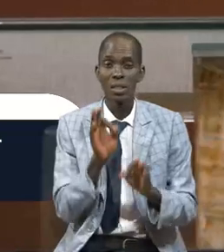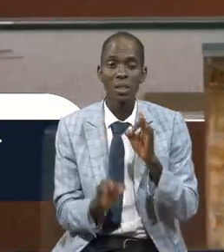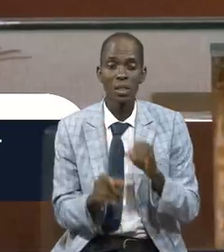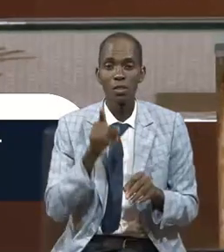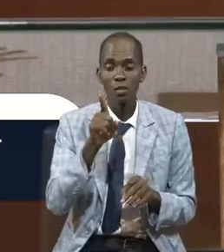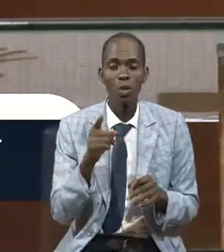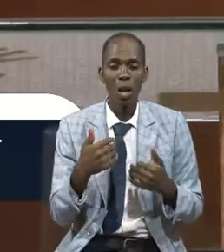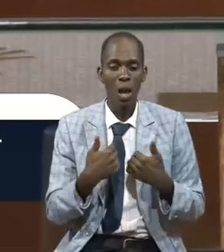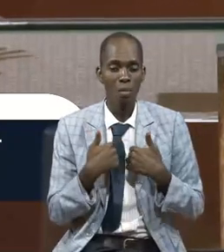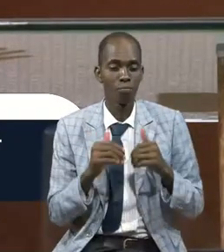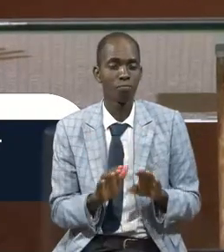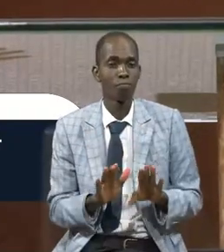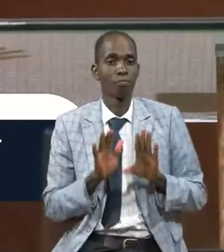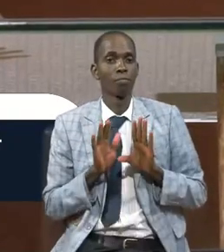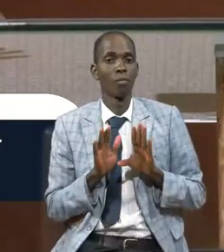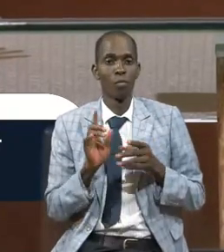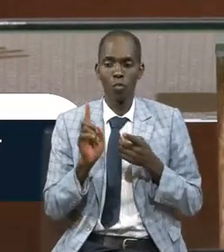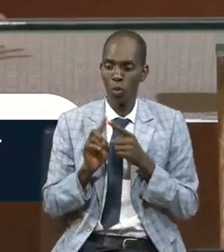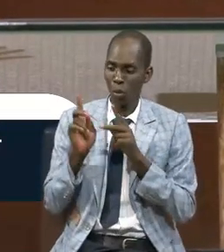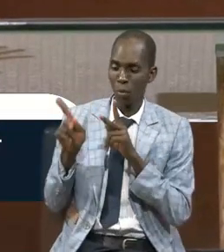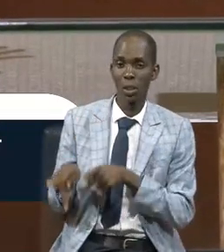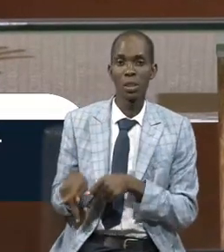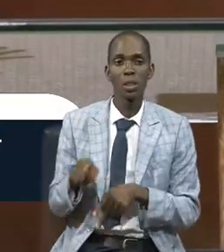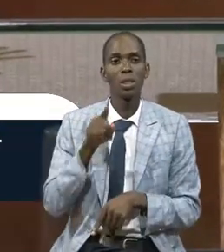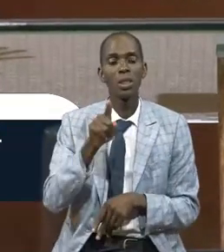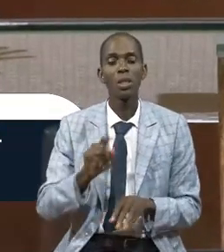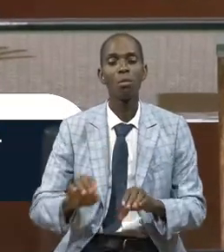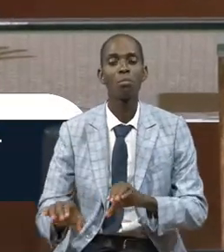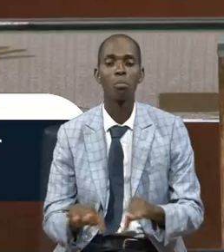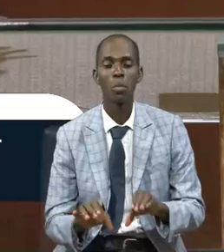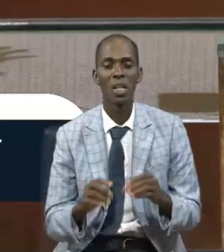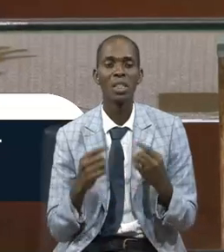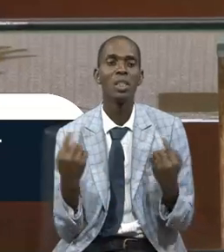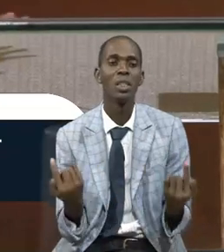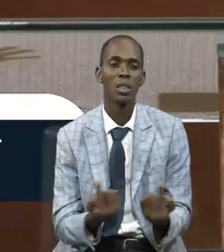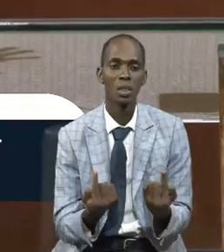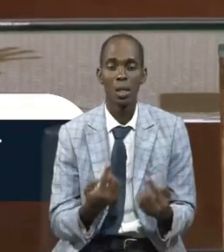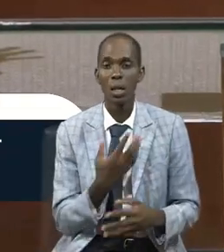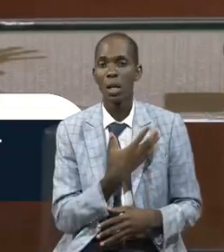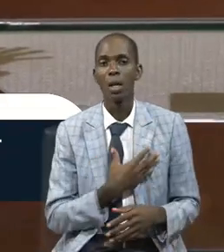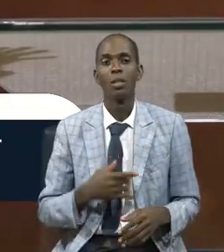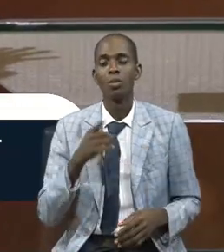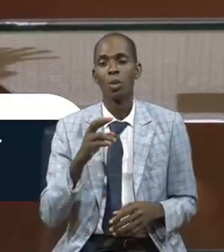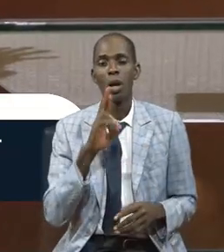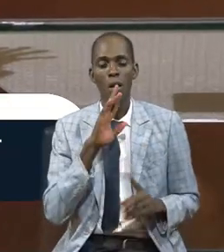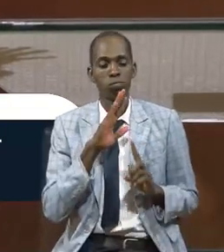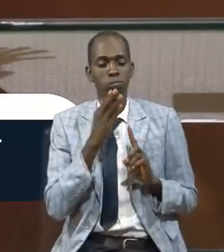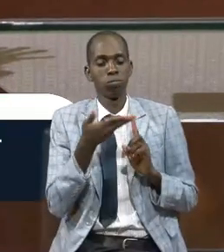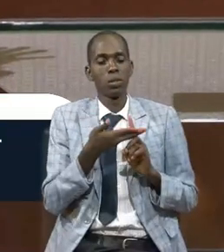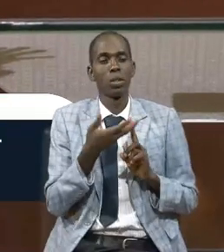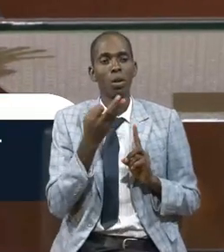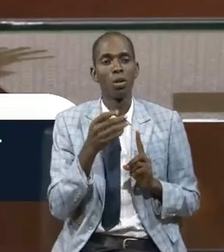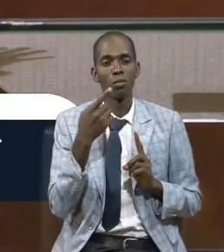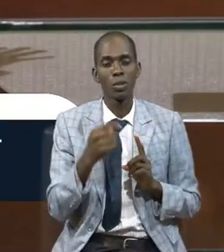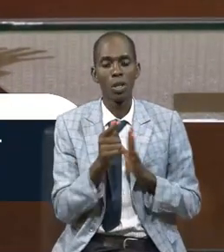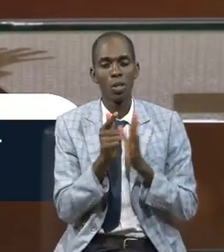Mais si vous faites acception de personne, vous commettez un péché. Vous êtes condamné